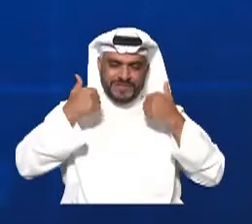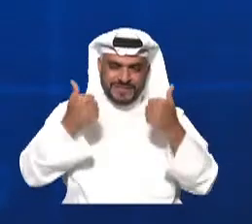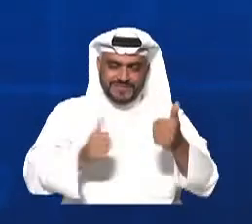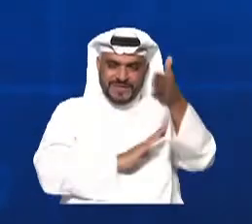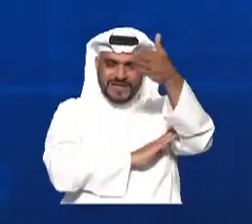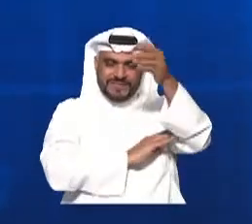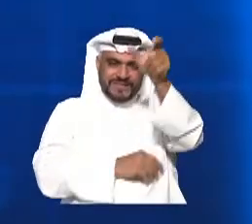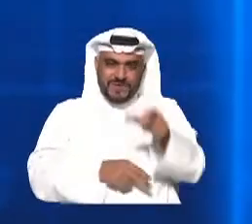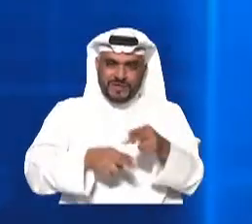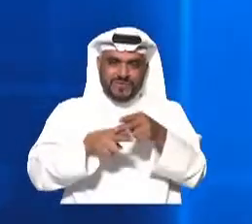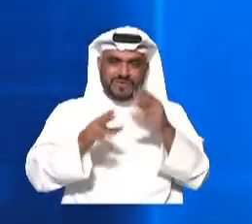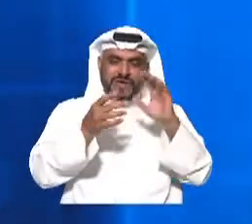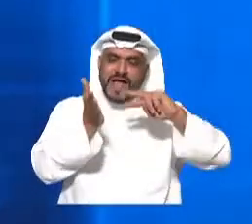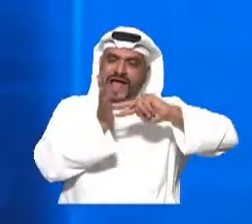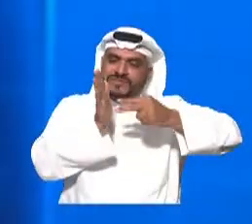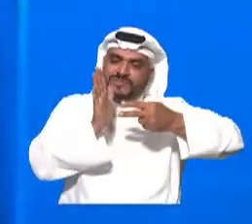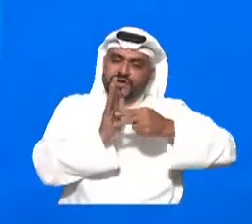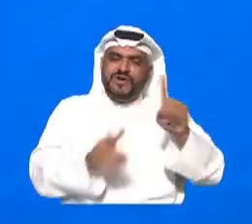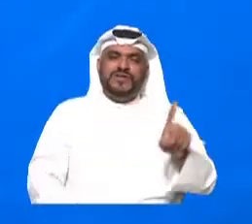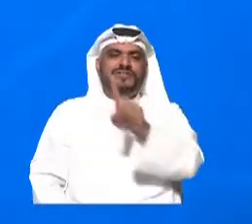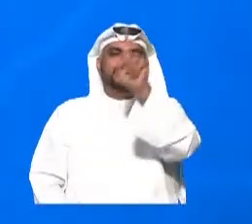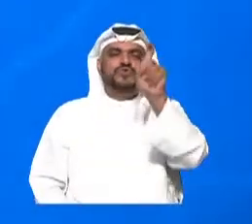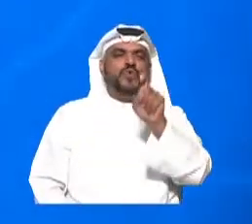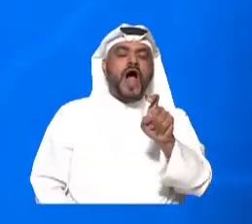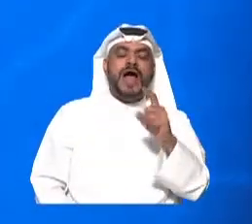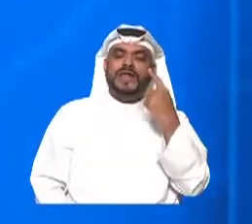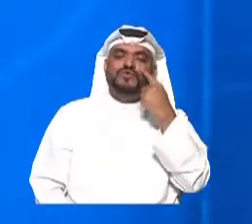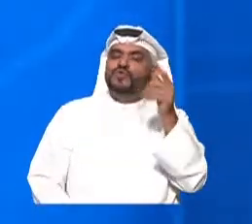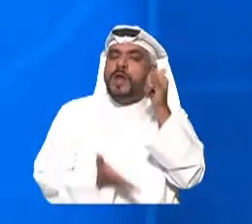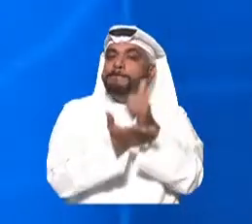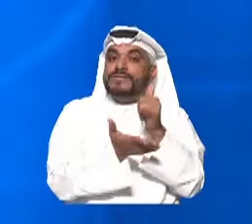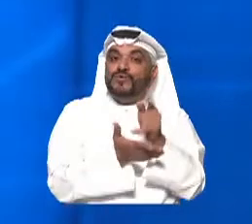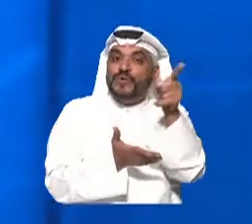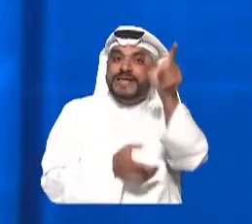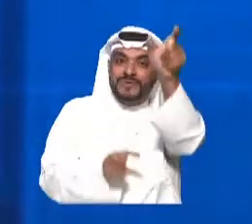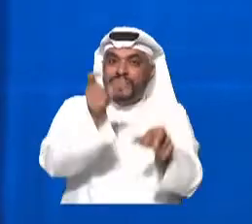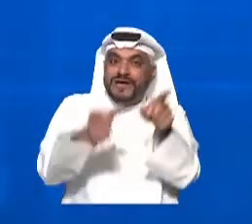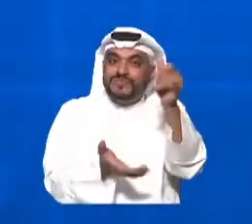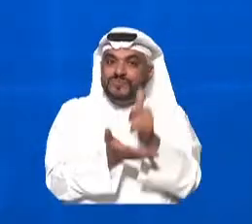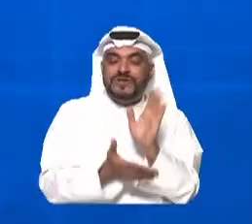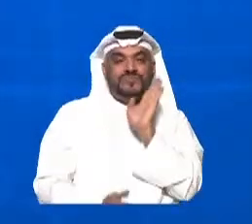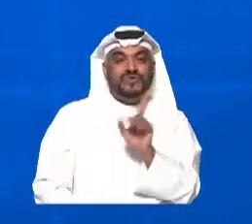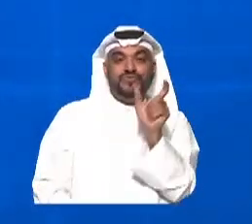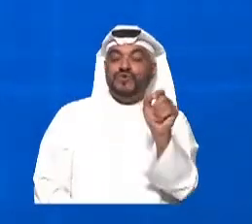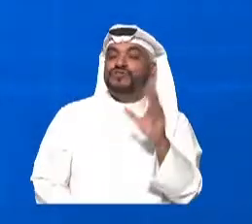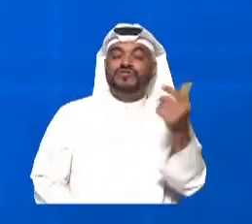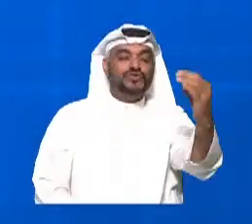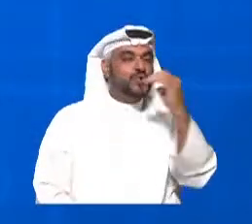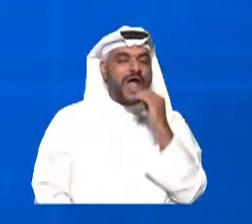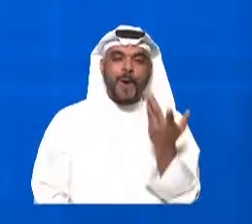دولة الكويت، كيف ترى هذا التقدير والعرفان لدور دولة الكويت الإنساني بهذا المشروع؟